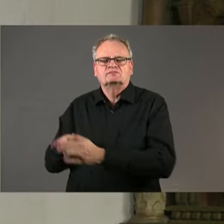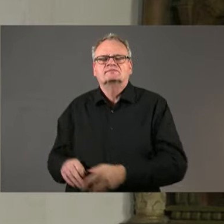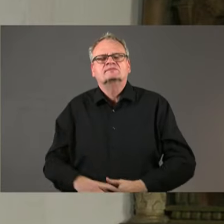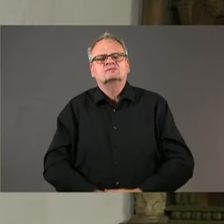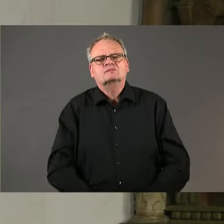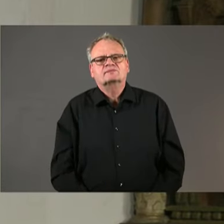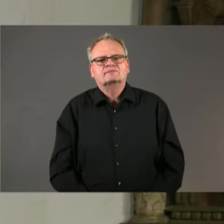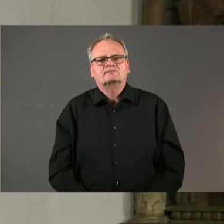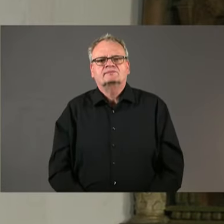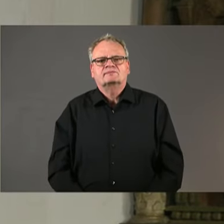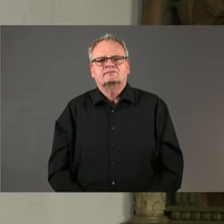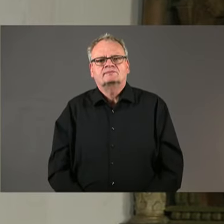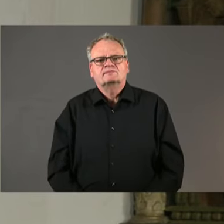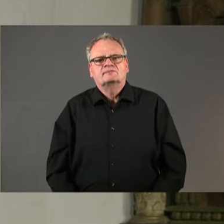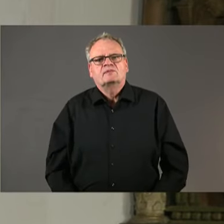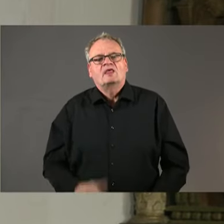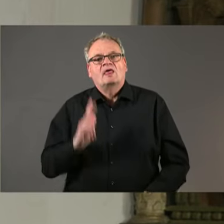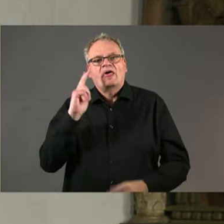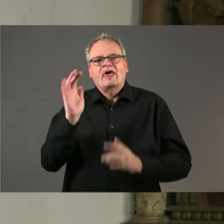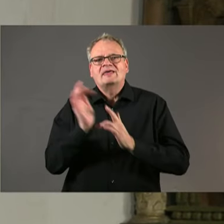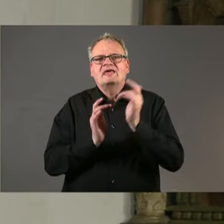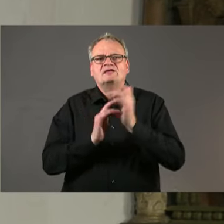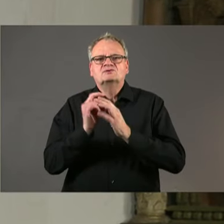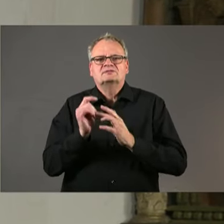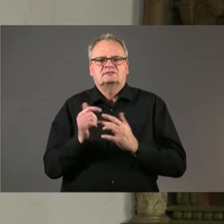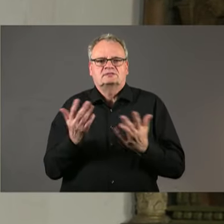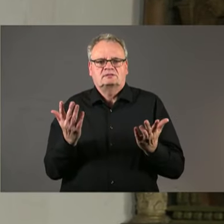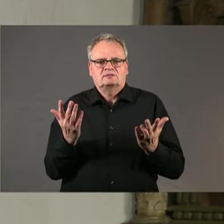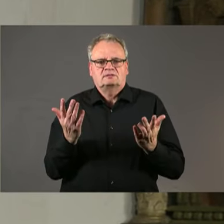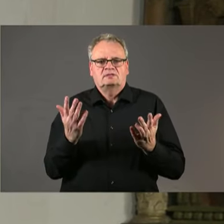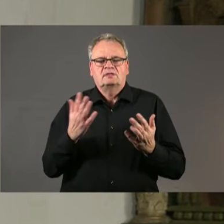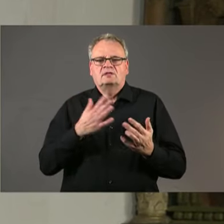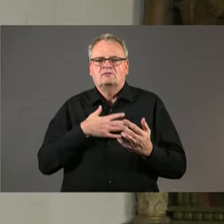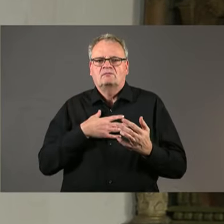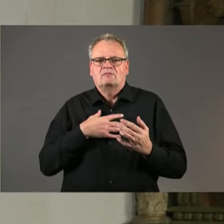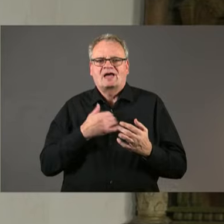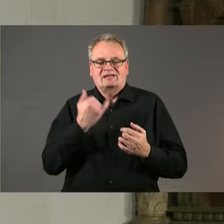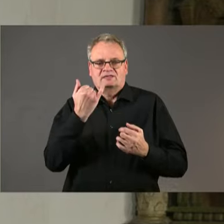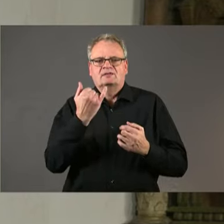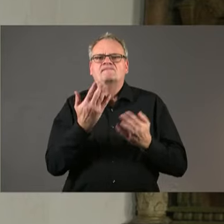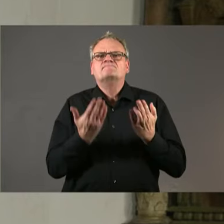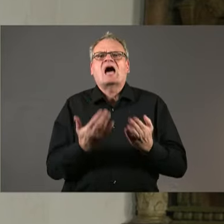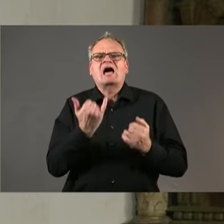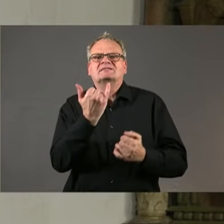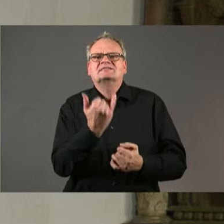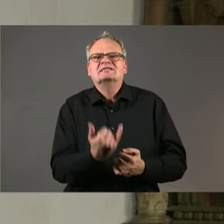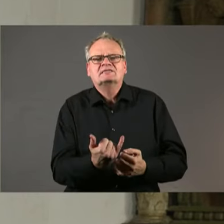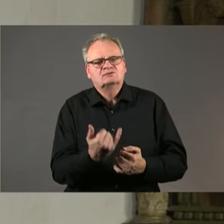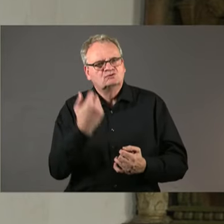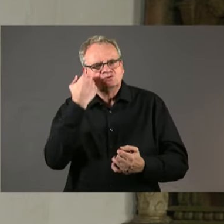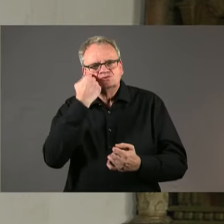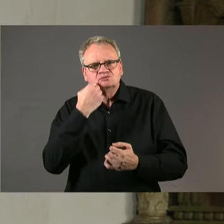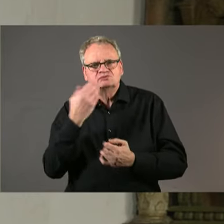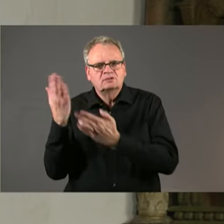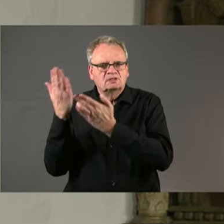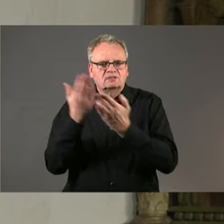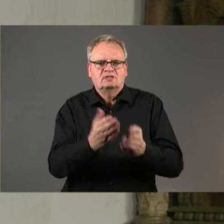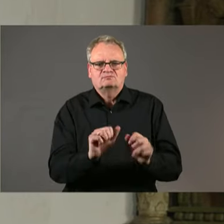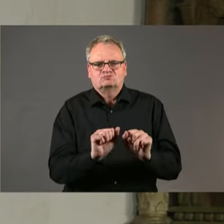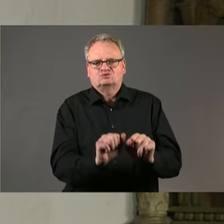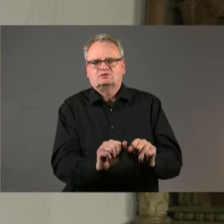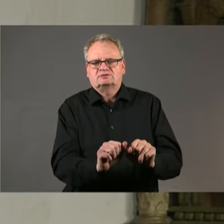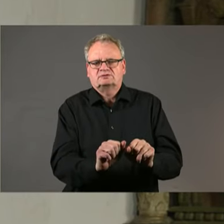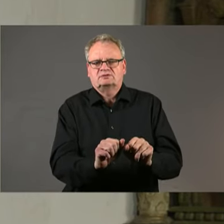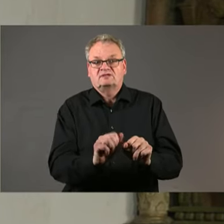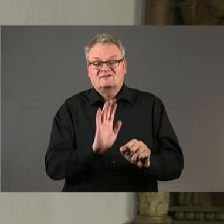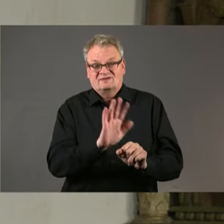Johanna bittet: Herr Jesus Christus, behüte du mein Gottenkind, zu Deutsch Patenkind, mit ihrer Familie